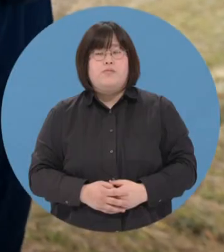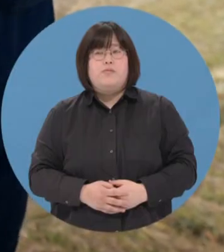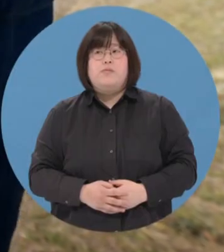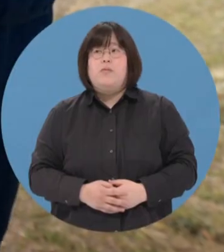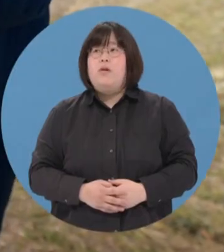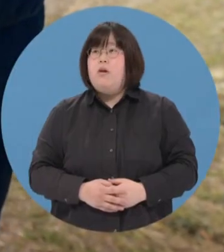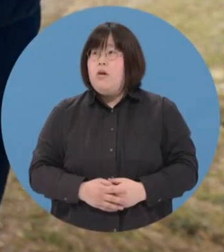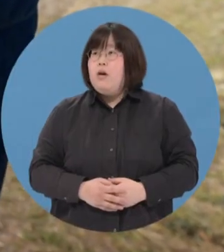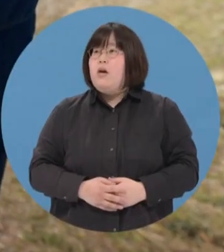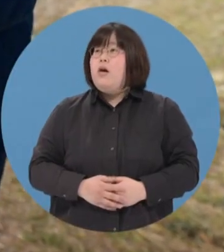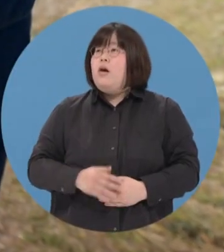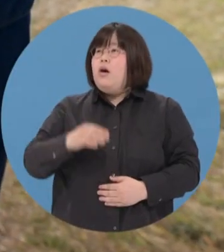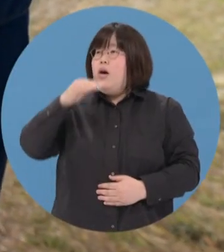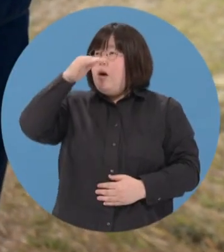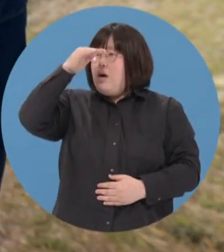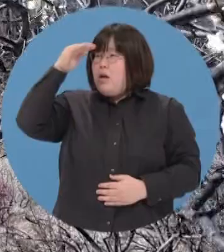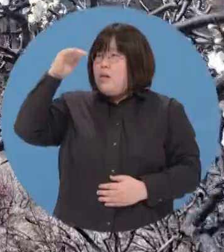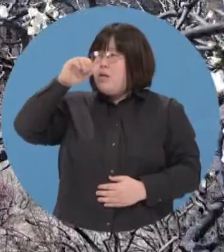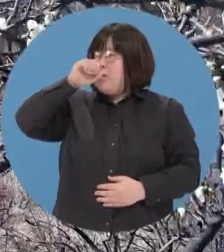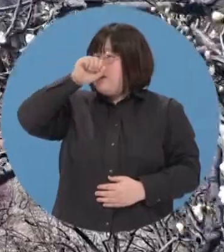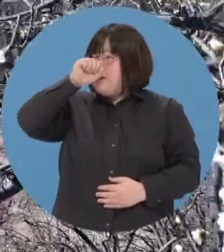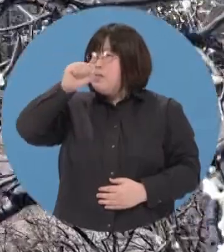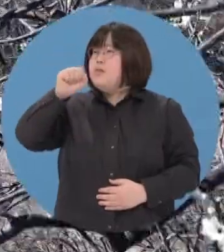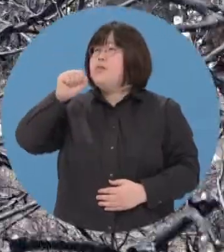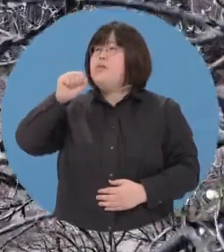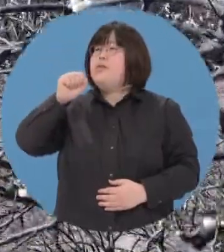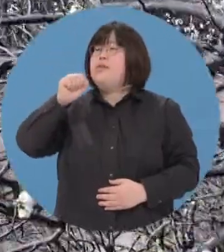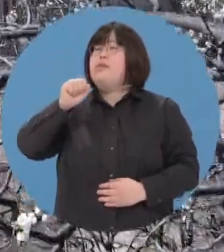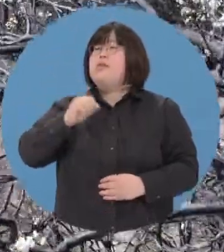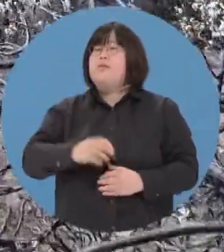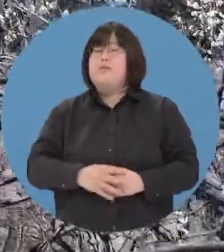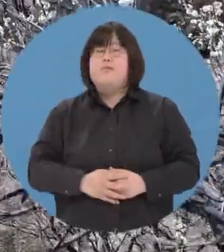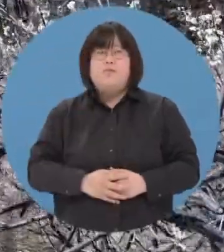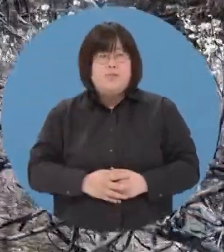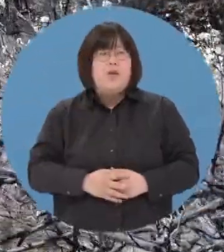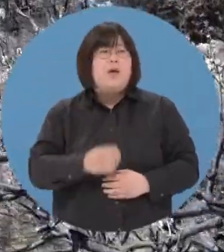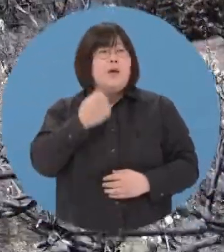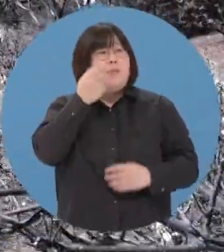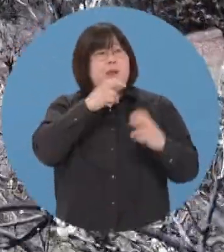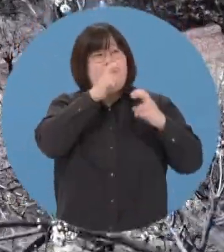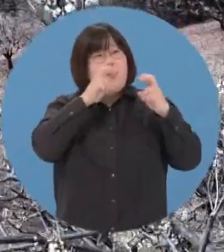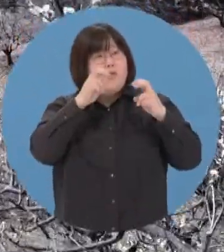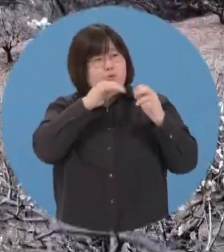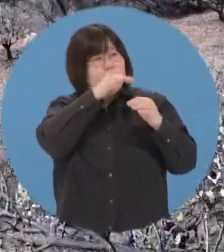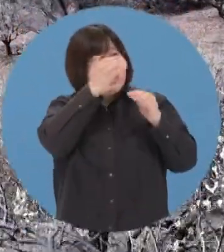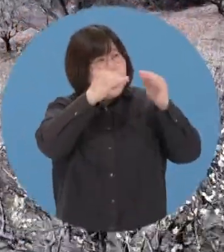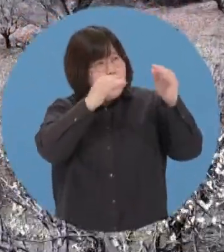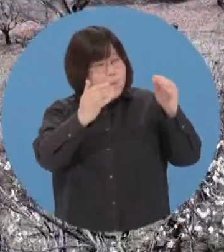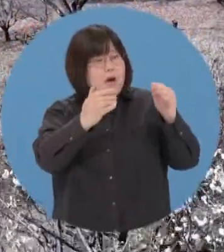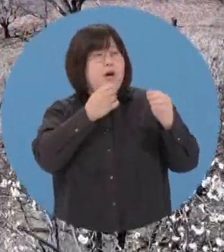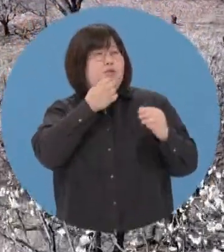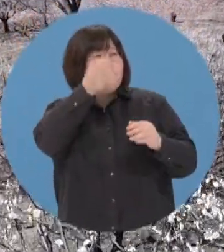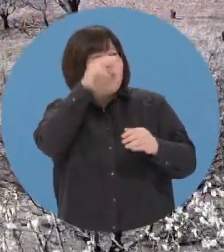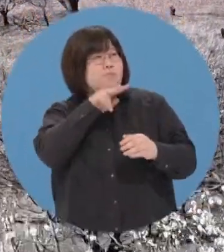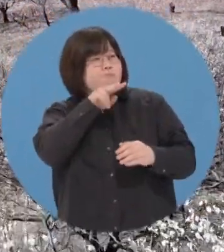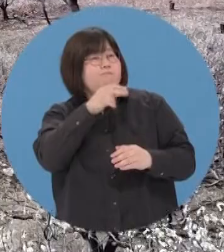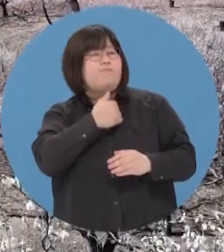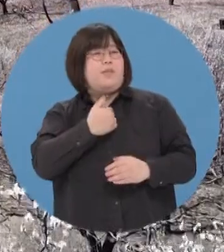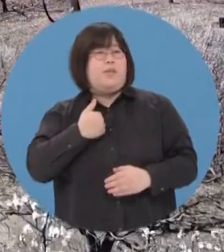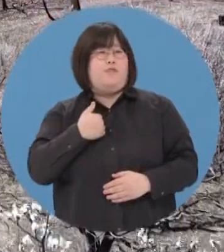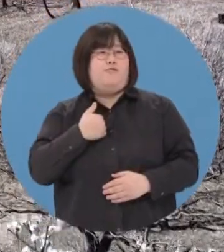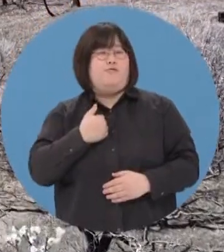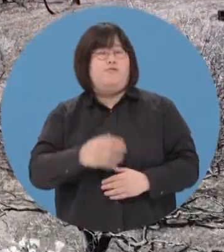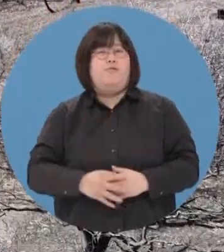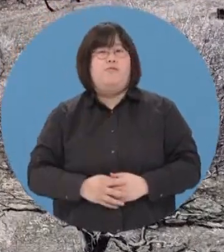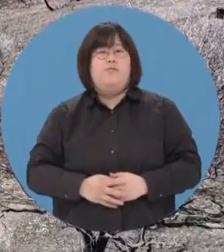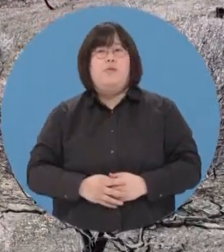いやー、ここから見る景色は綺麗ですね。 そうですね、南アルプスの山々と梅を一緒に見れるスポットです。